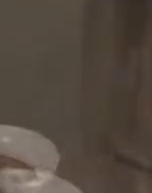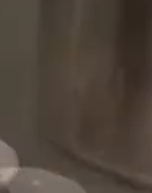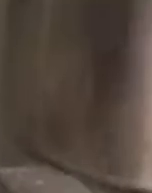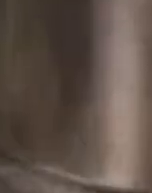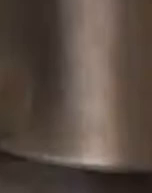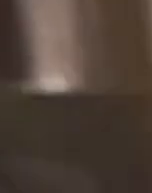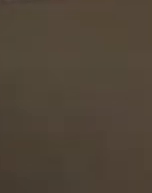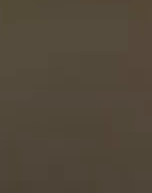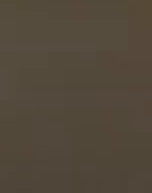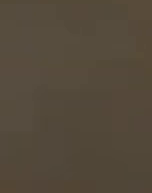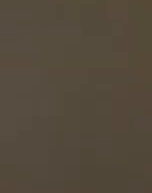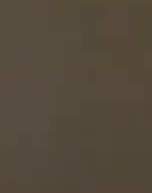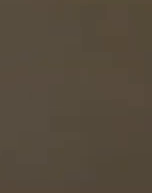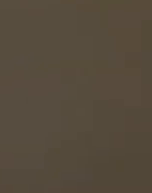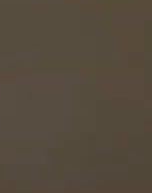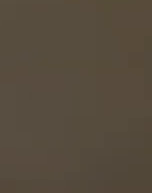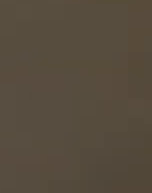ngomong i